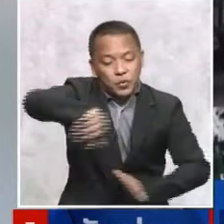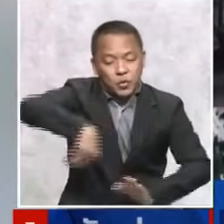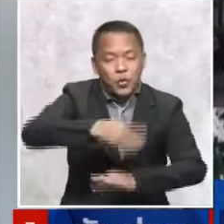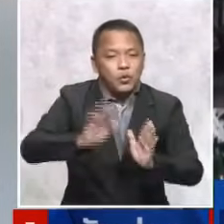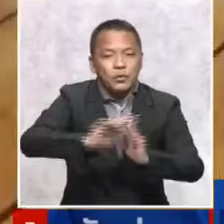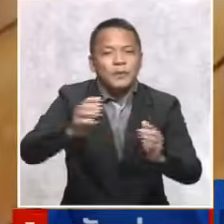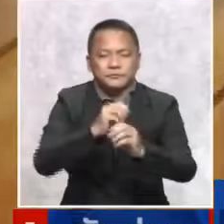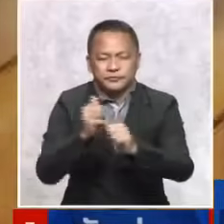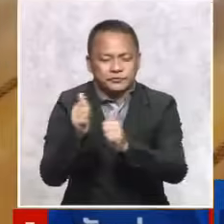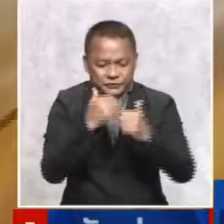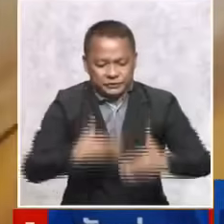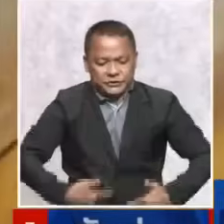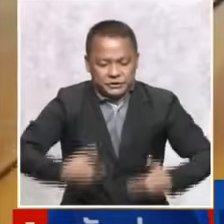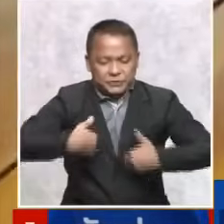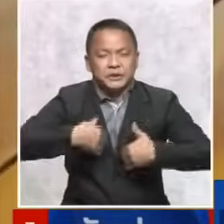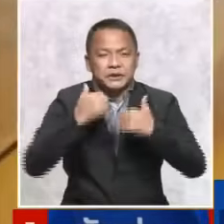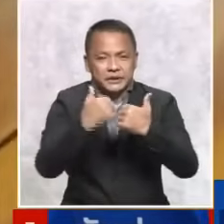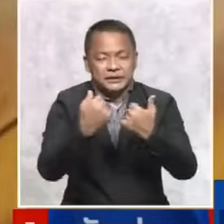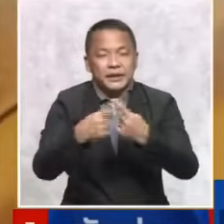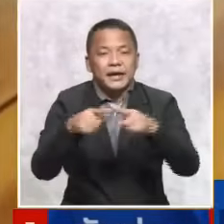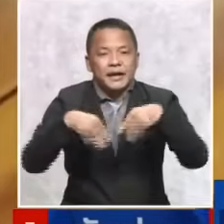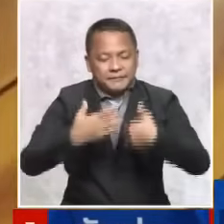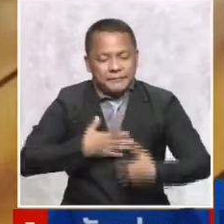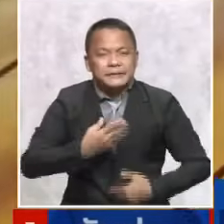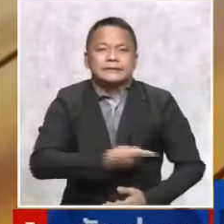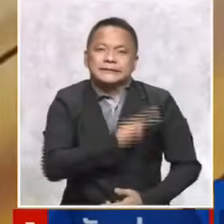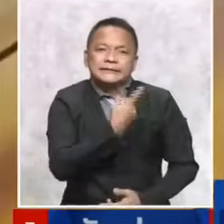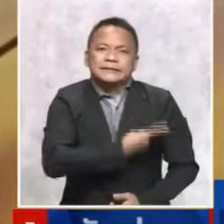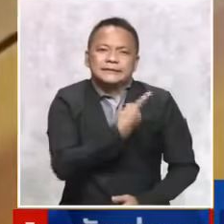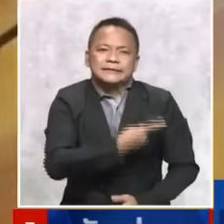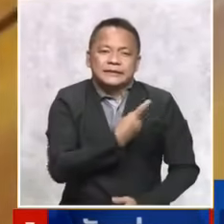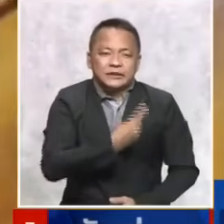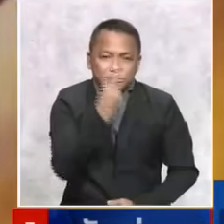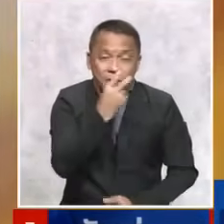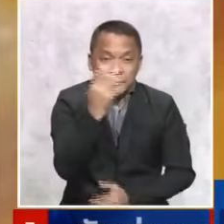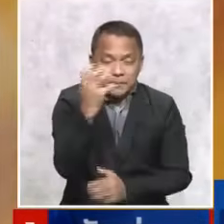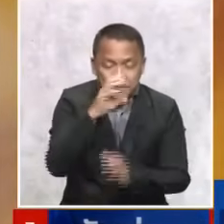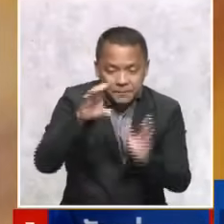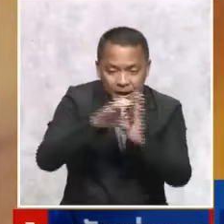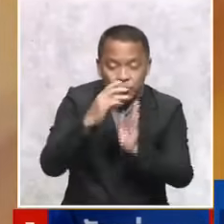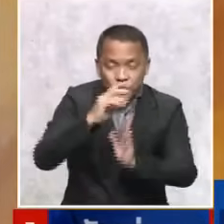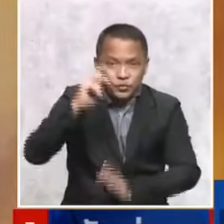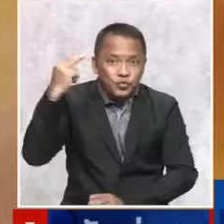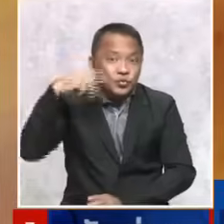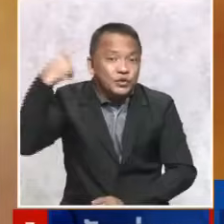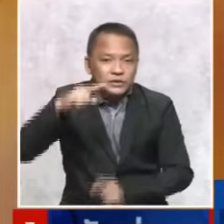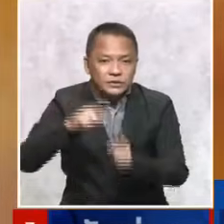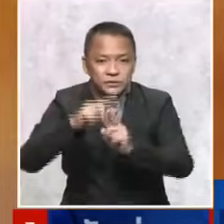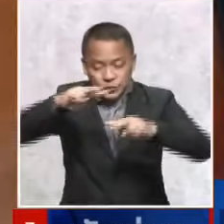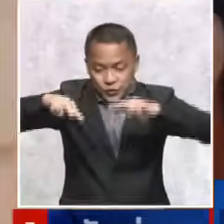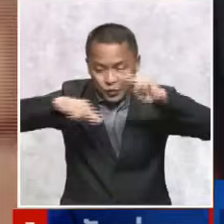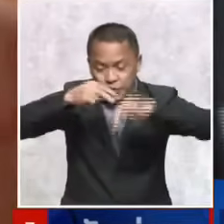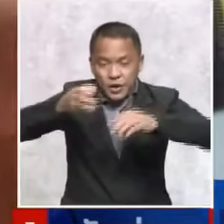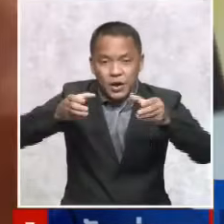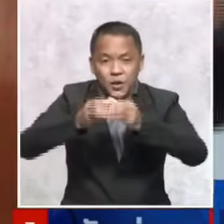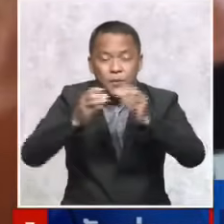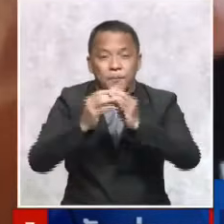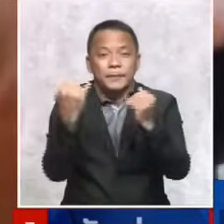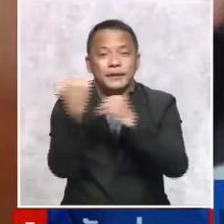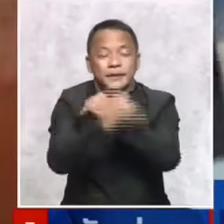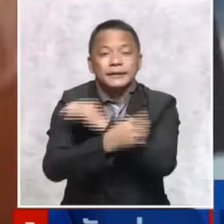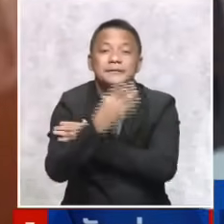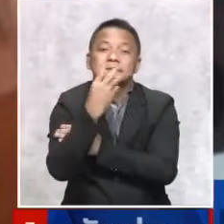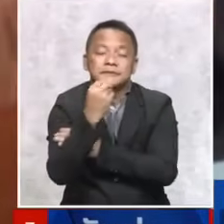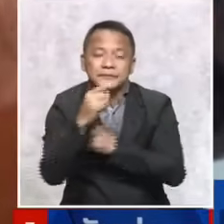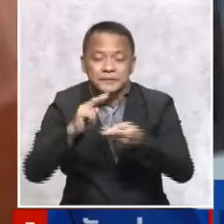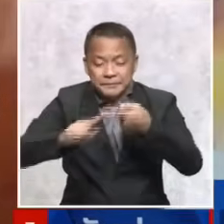ทุกคนเนี่ยปลอดภัยดีก็ยิ่งทำให้ตัวเองเนี่ยดีใจมากที่ได้เห็นภาพของลูกสาวซึ่งอยู่ในการดูแลของทางการอิสราเอล